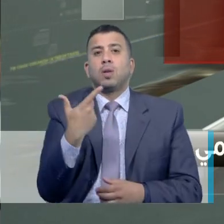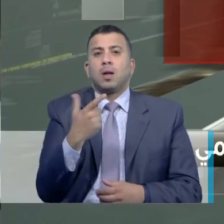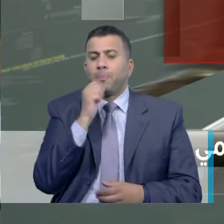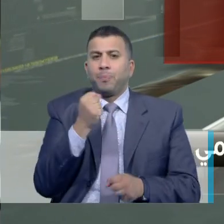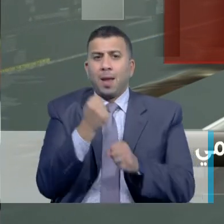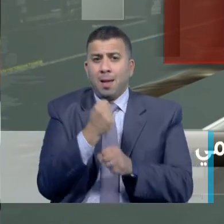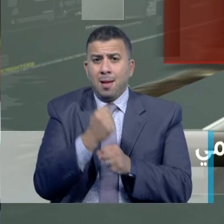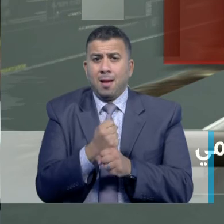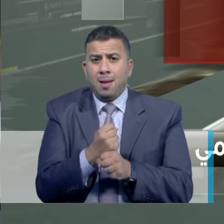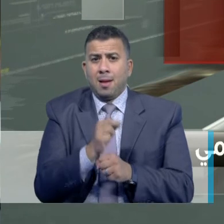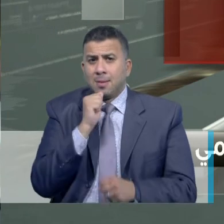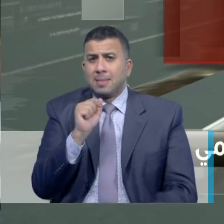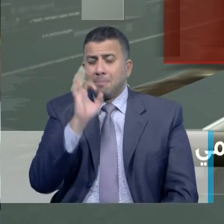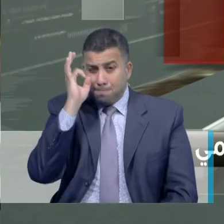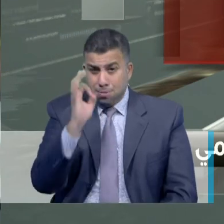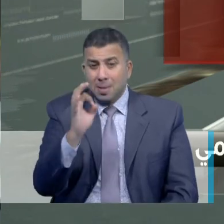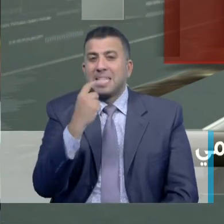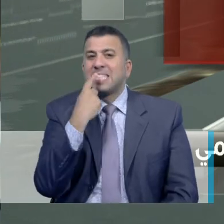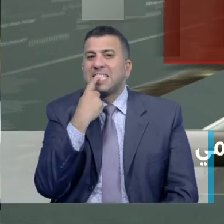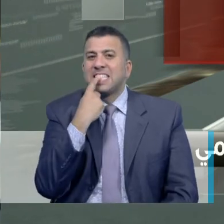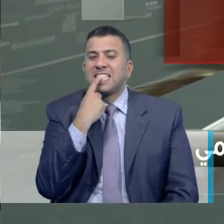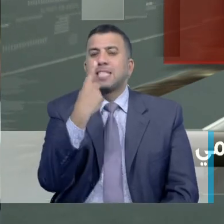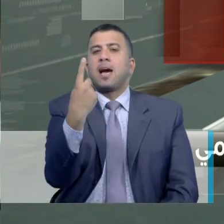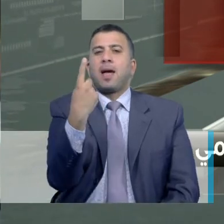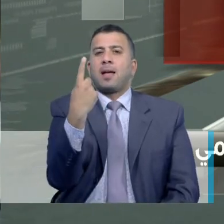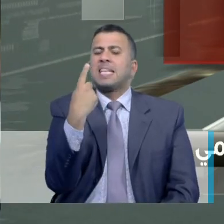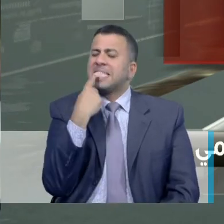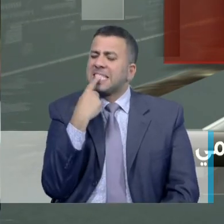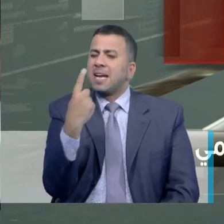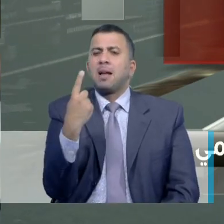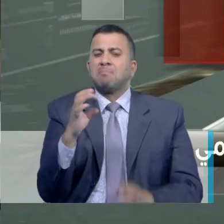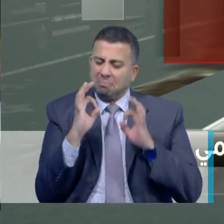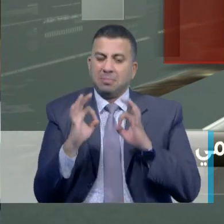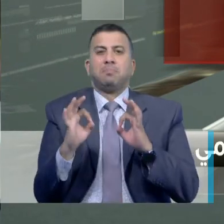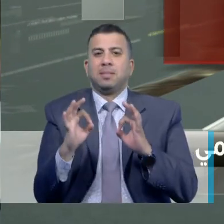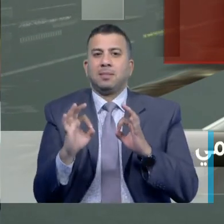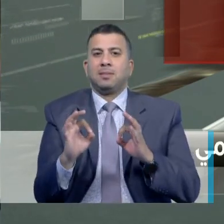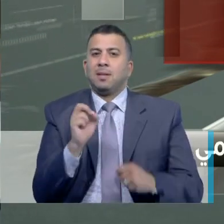والعمل بياخذ سنة بالضبط إن شاء الله.